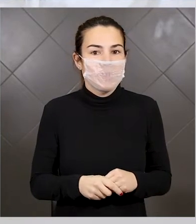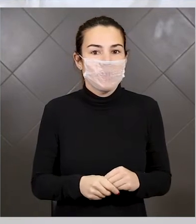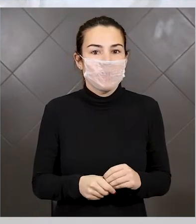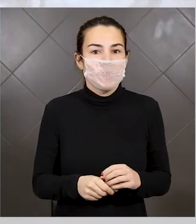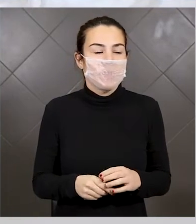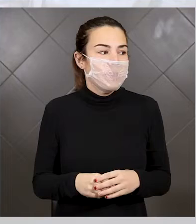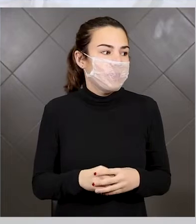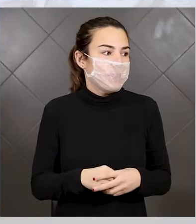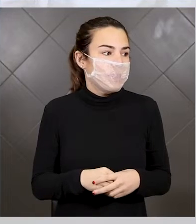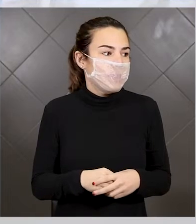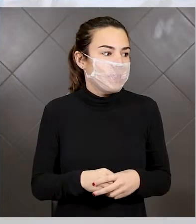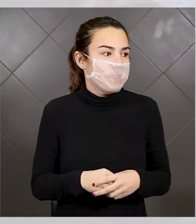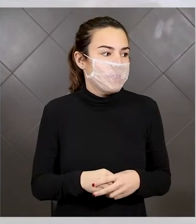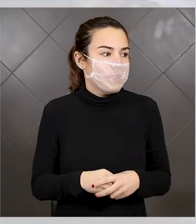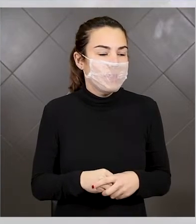simplement